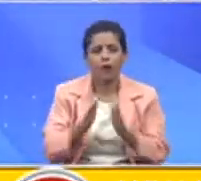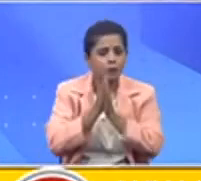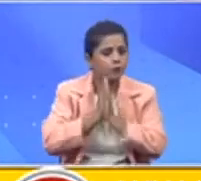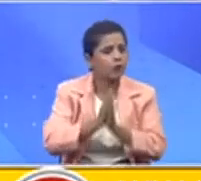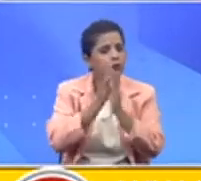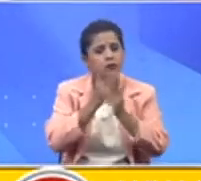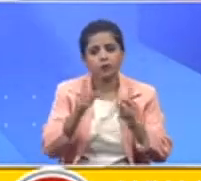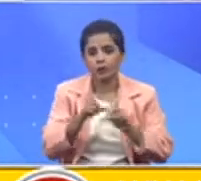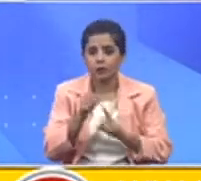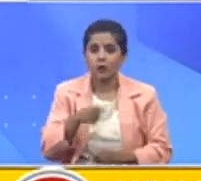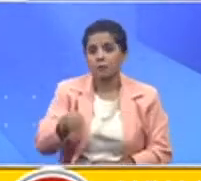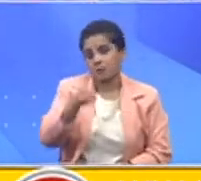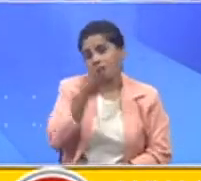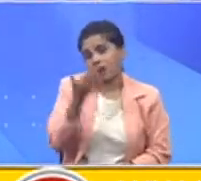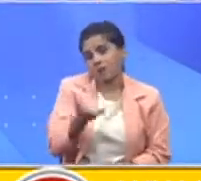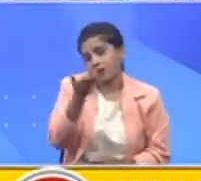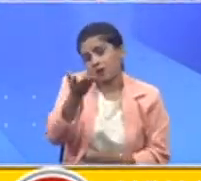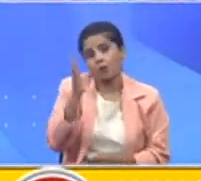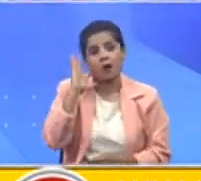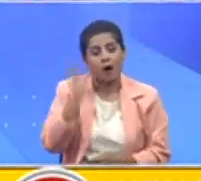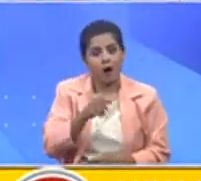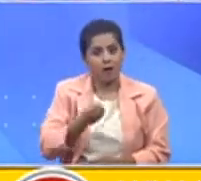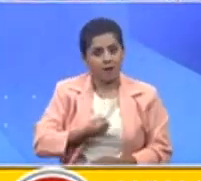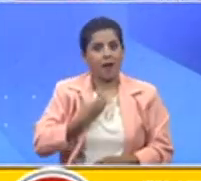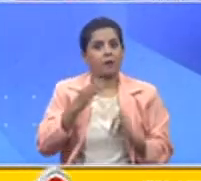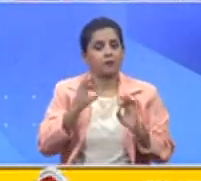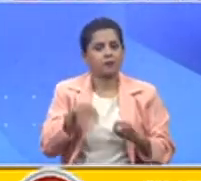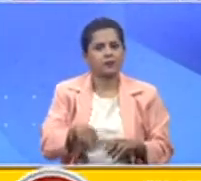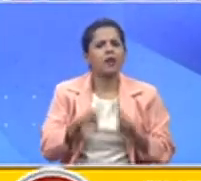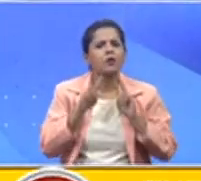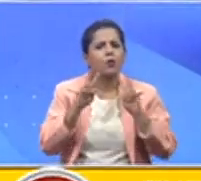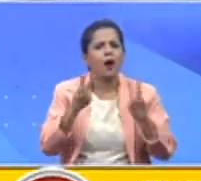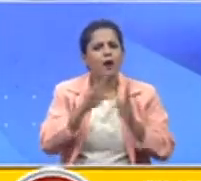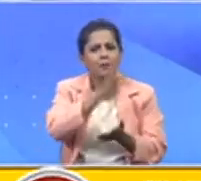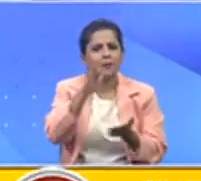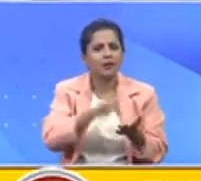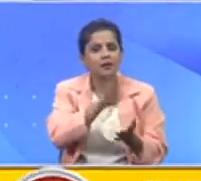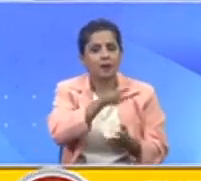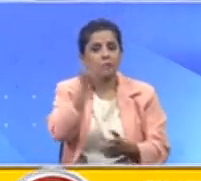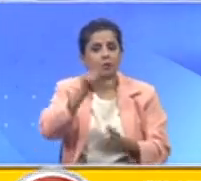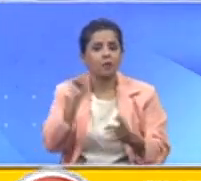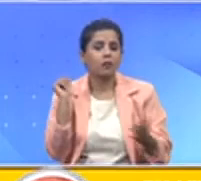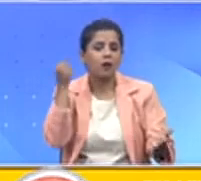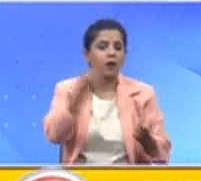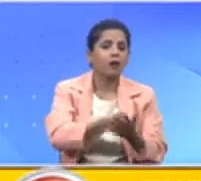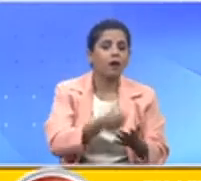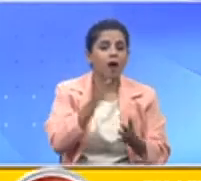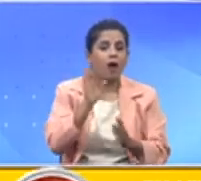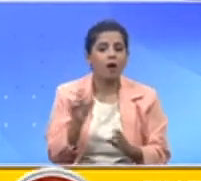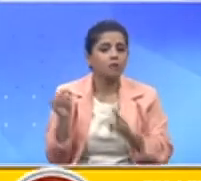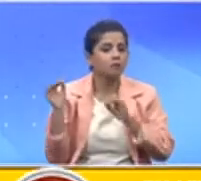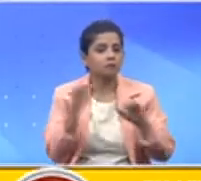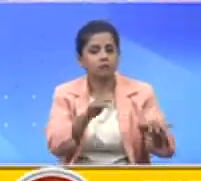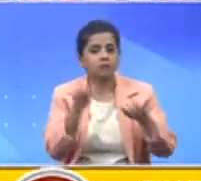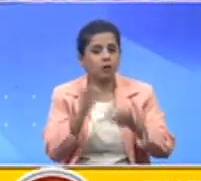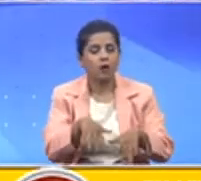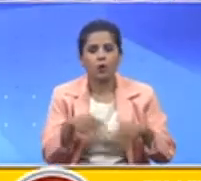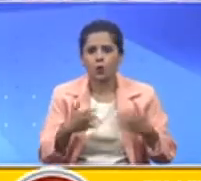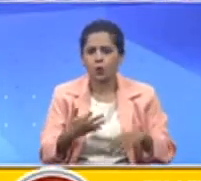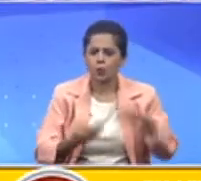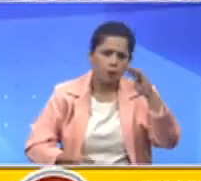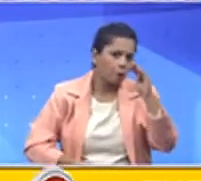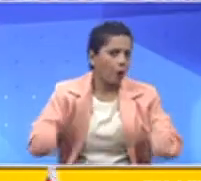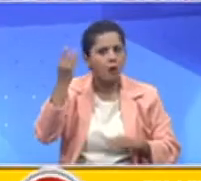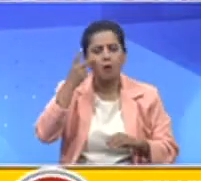आपको ये जानकर भी अच्छा लगेगा कि बनारस पहुँचने वाले लोगों की संख्या भी रिकॉर्ड तोड